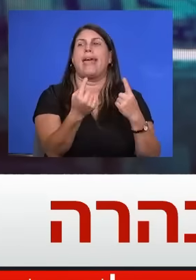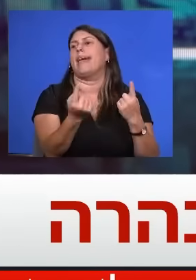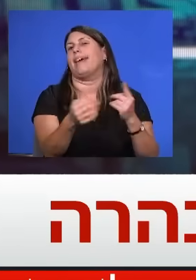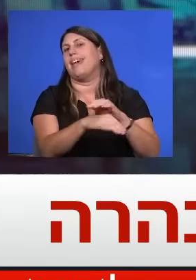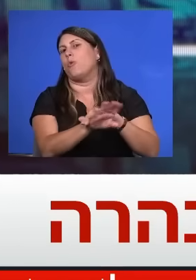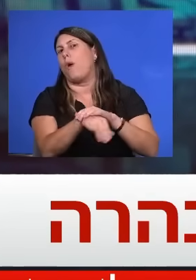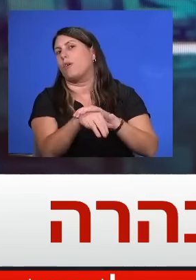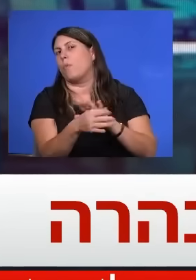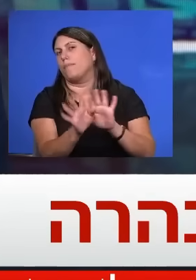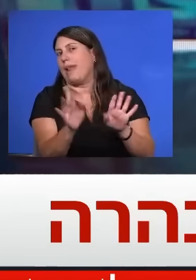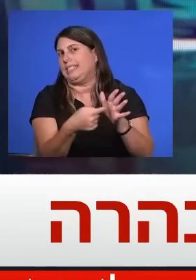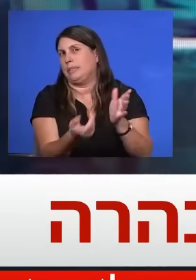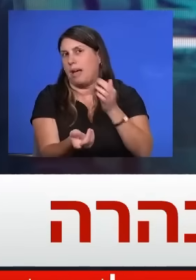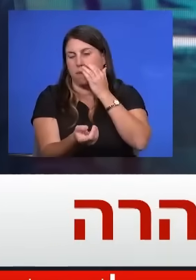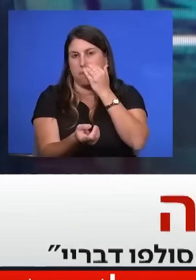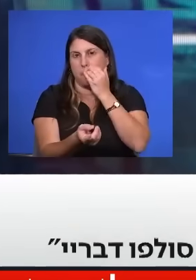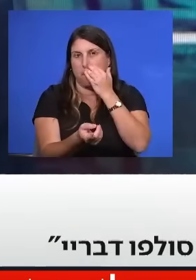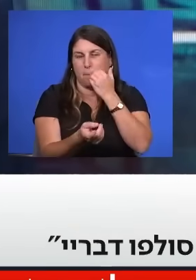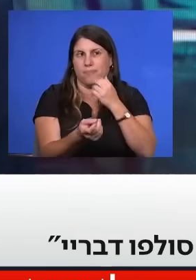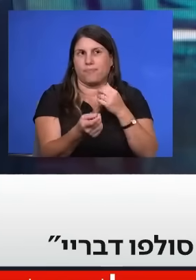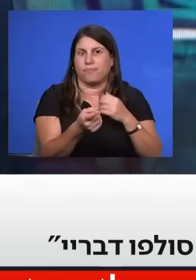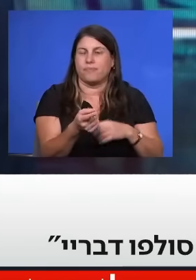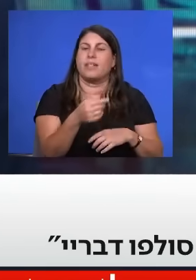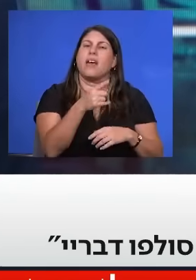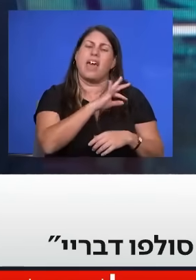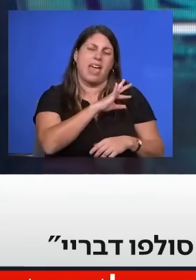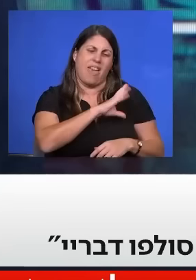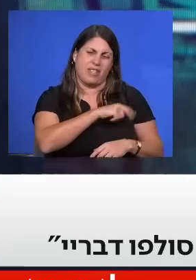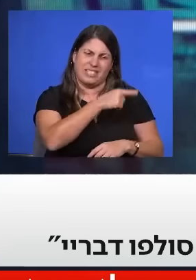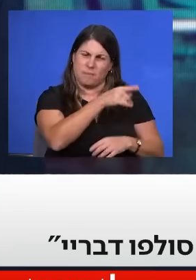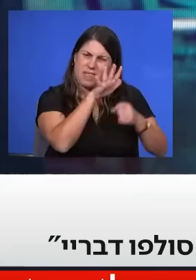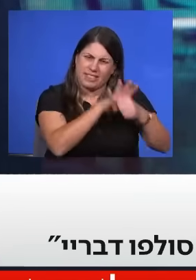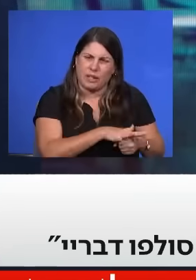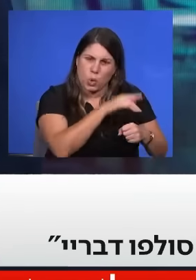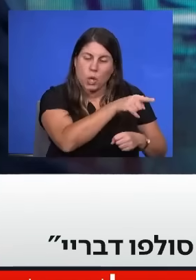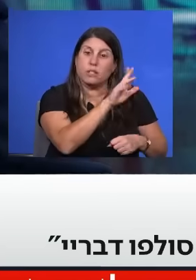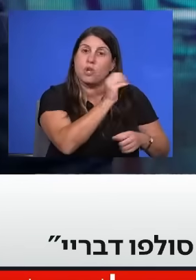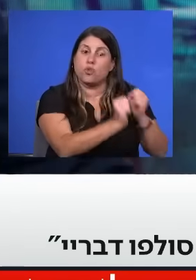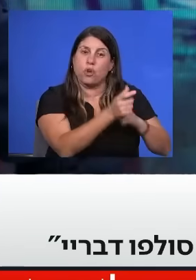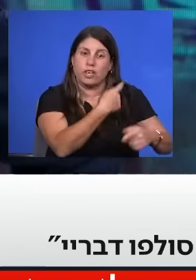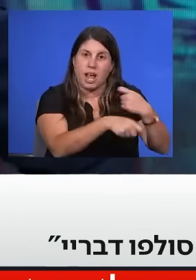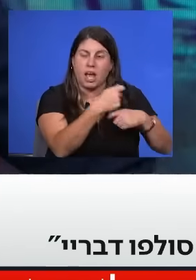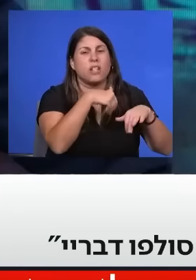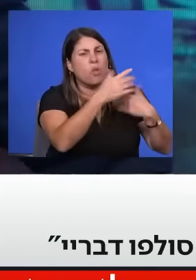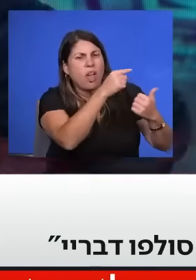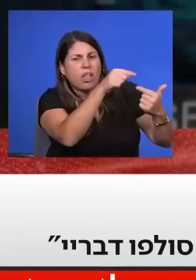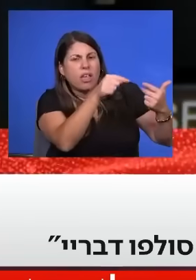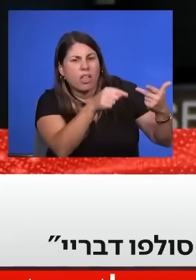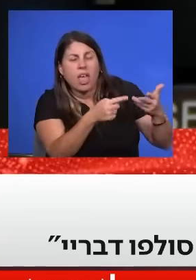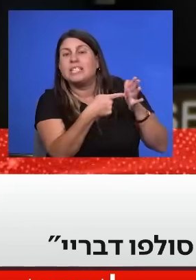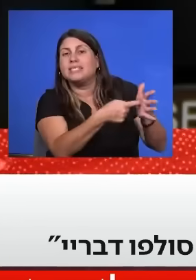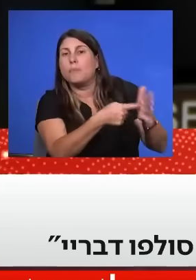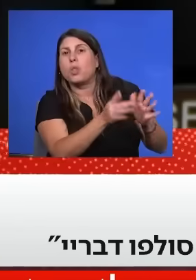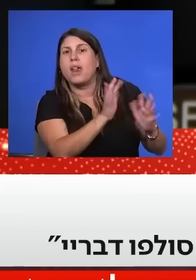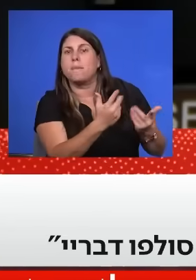שהפלסטינים נמצאים תחת דיכוי, שיש להם קשיים כלכליים. למעשה נותן שלל סיבות למדוע המתקפה הזאת קרתה